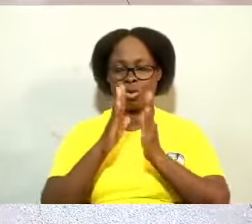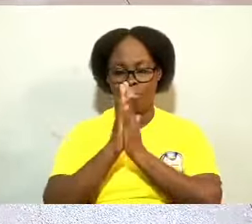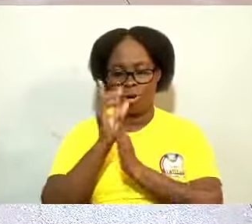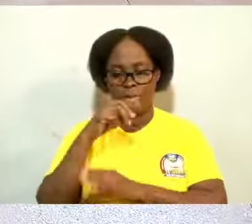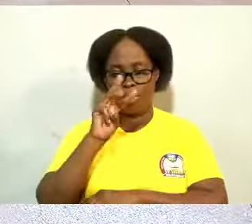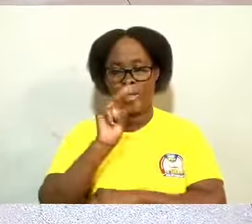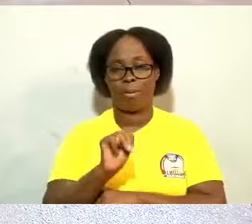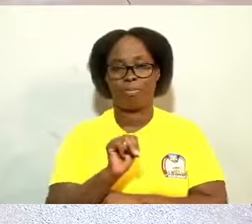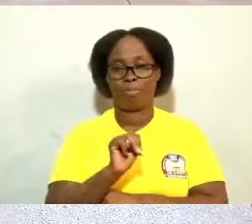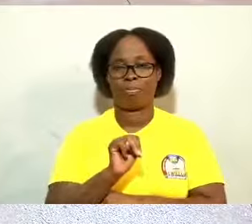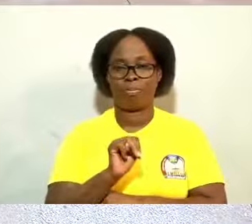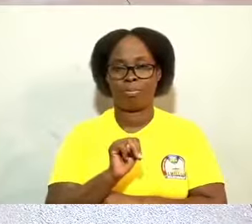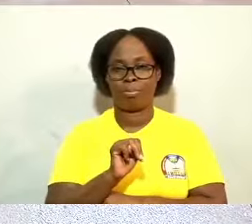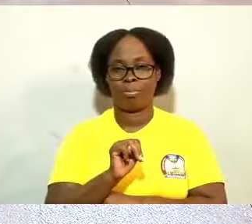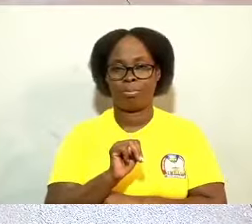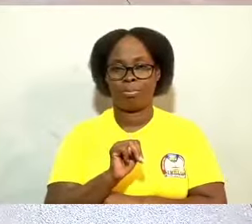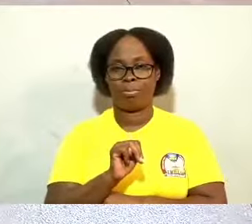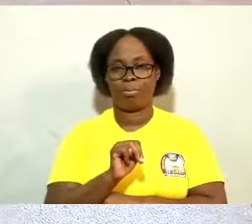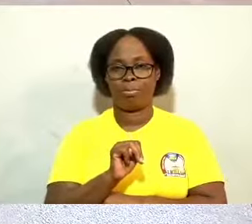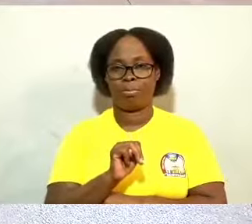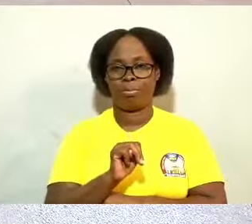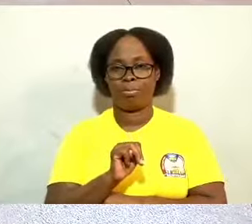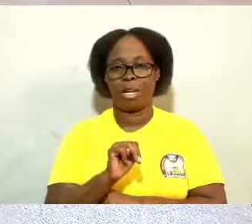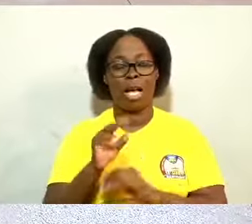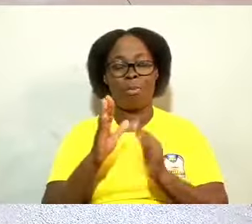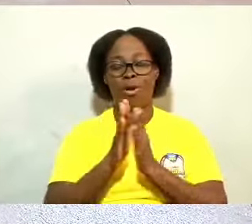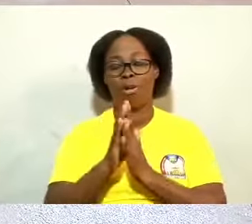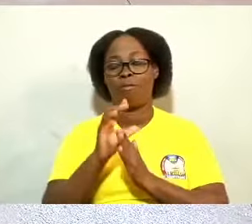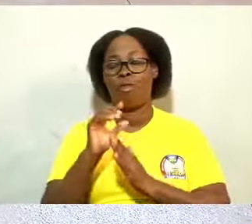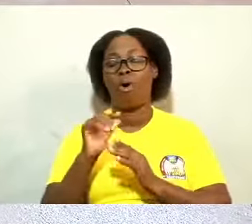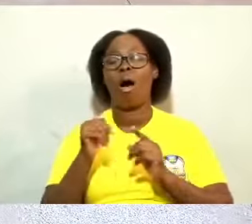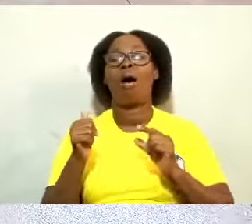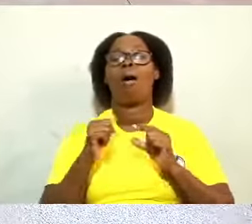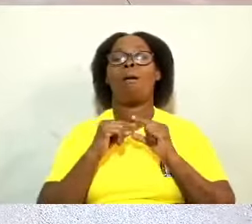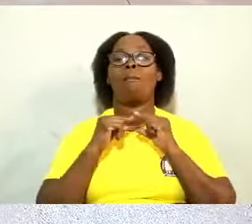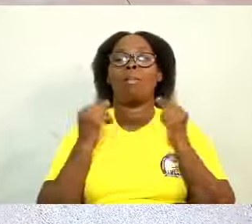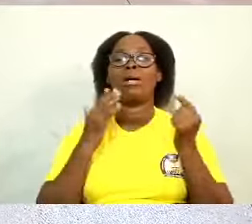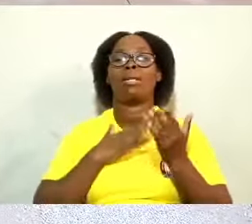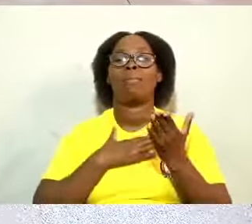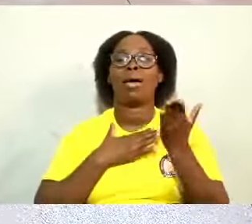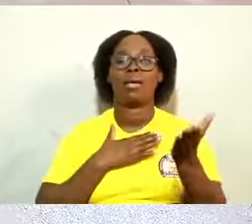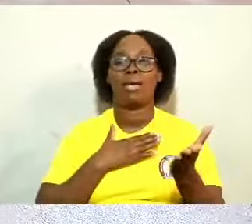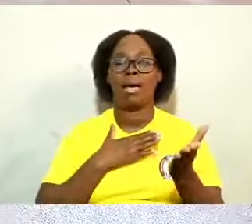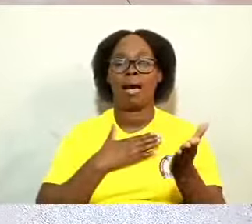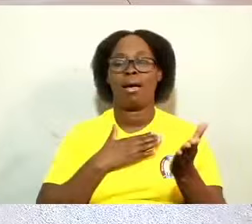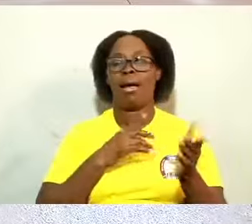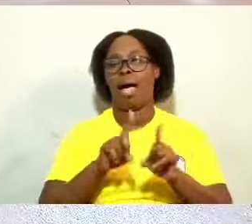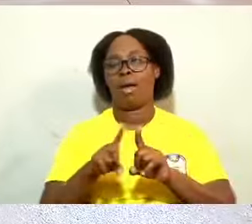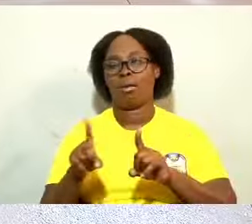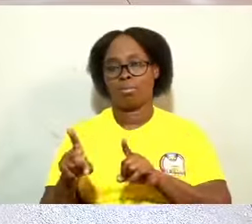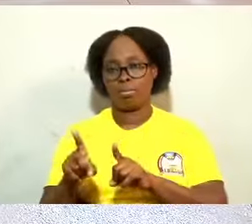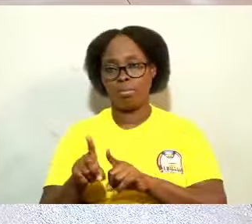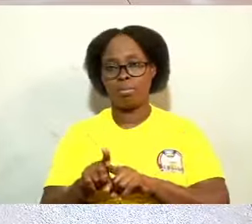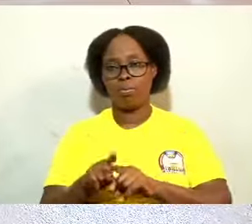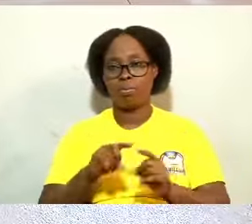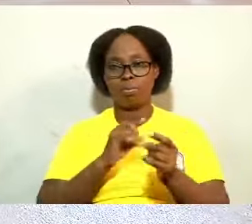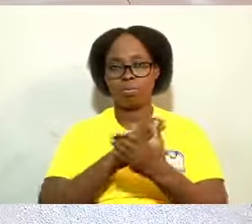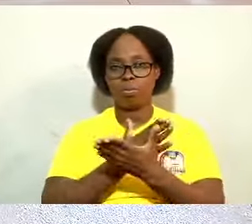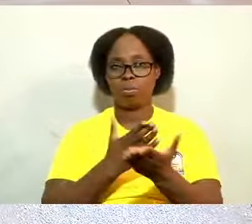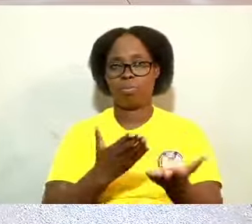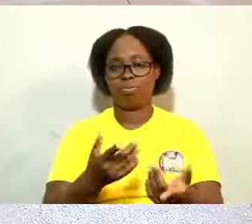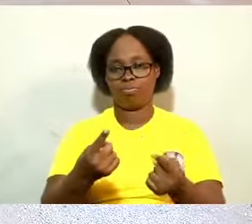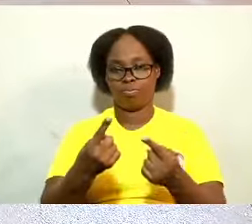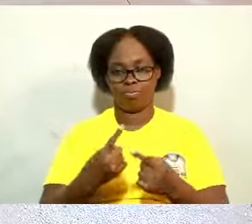ajili ya hizo. Niombe mhubiri mwenzangu na aliyekuwa kiongozi na mchungaji mje hapa sasa